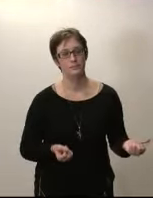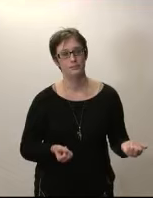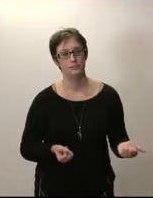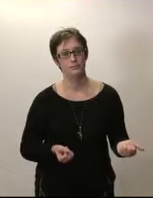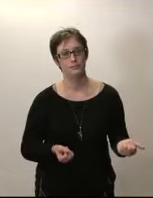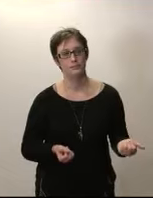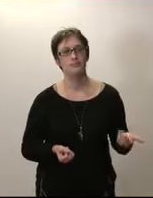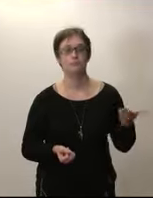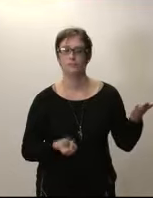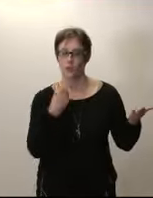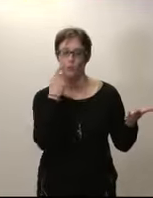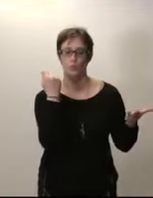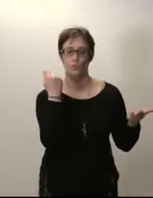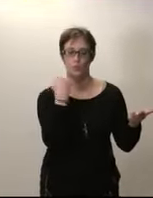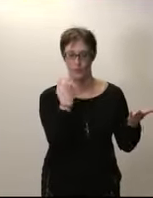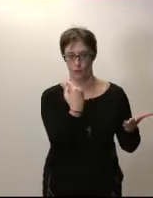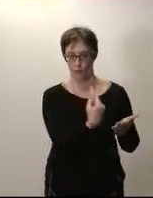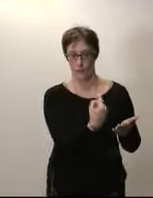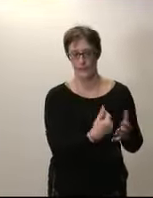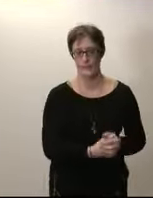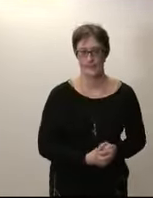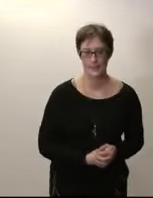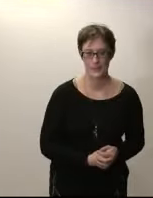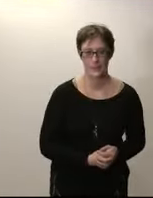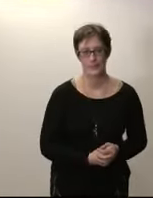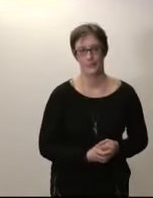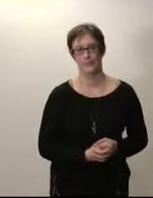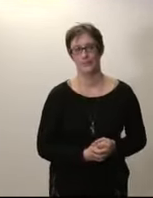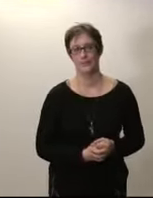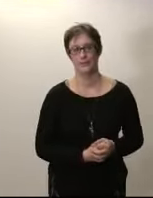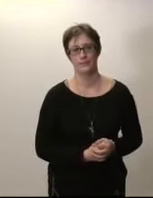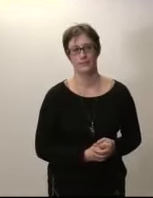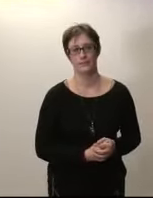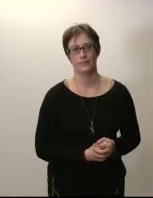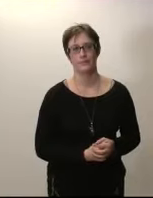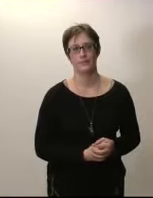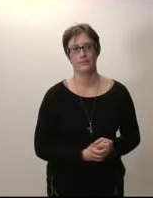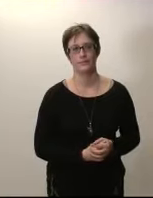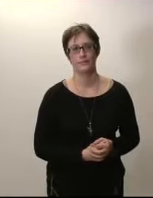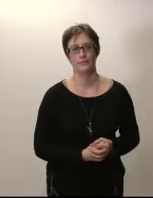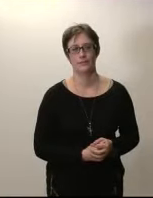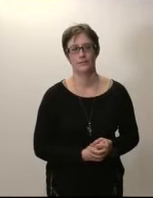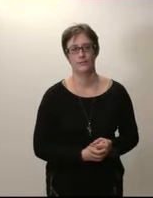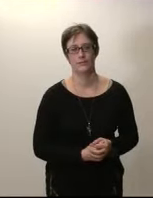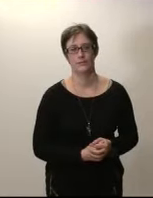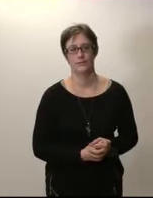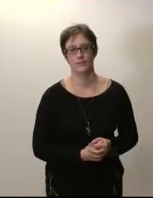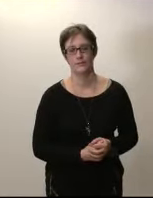Monsieur le Président, donnez la parole à mon collègue de la culture pour répondre. Voilà, merci Monsieur Louis. Monsieur